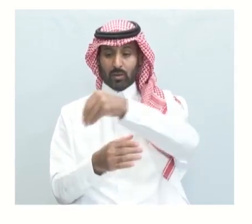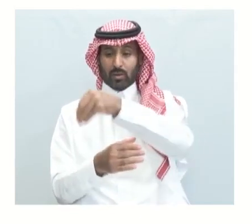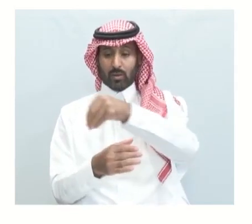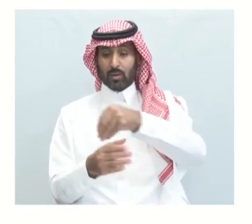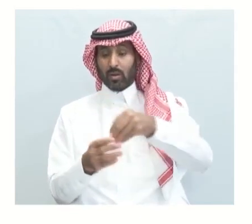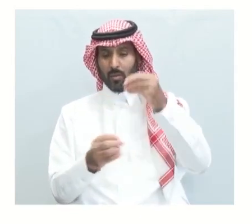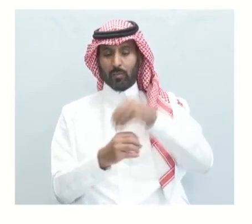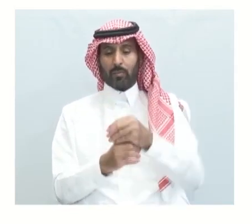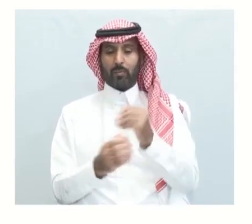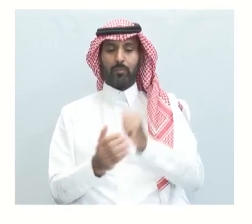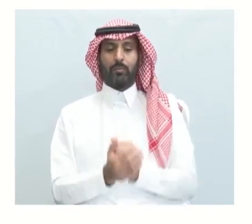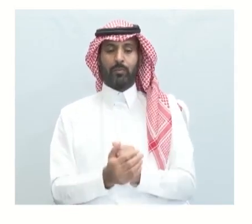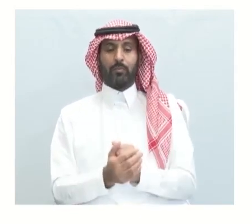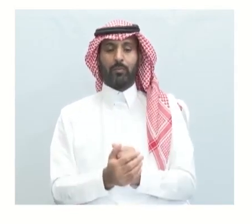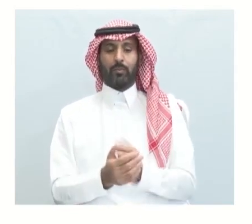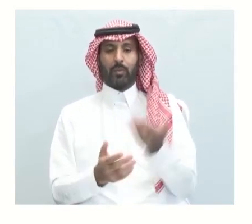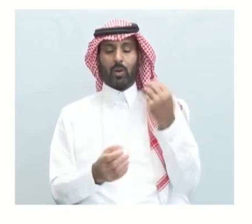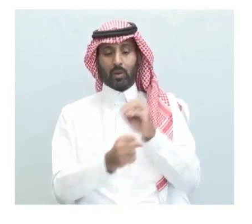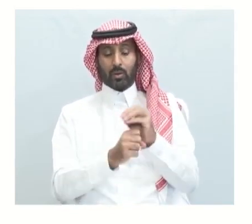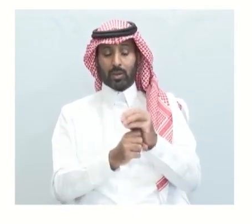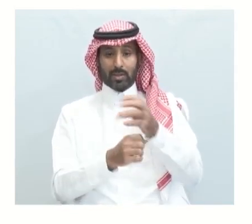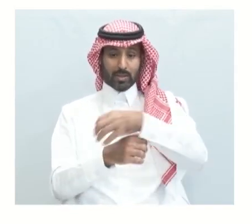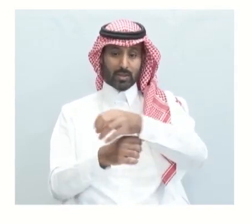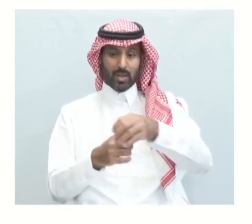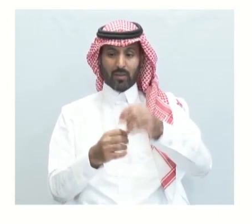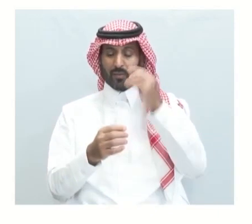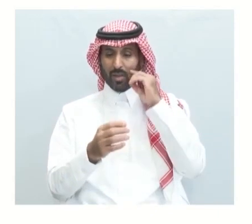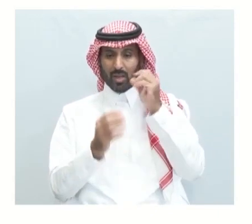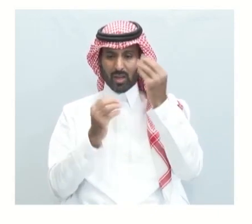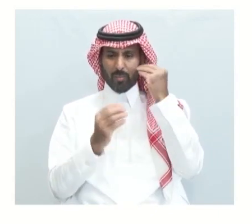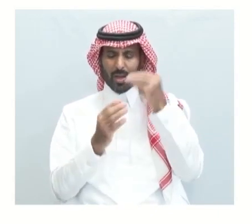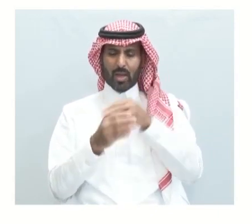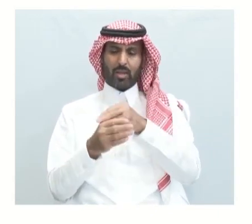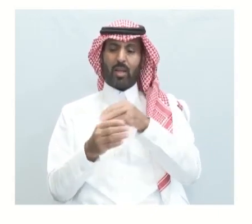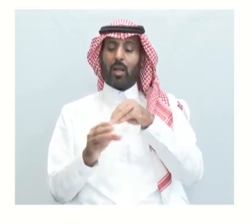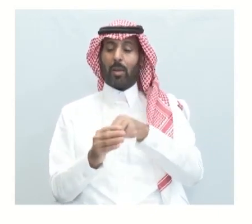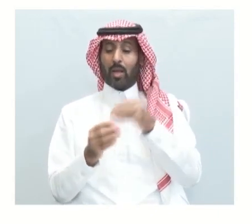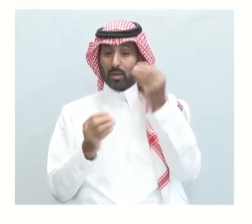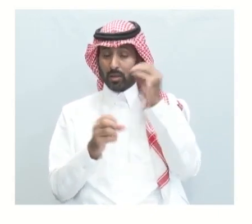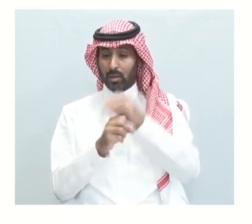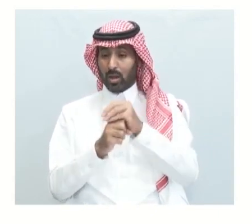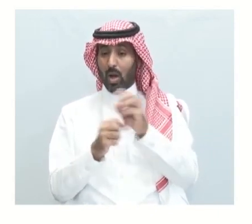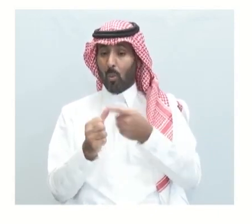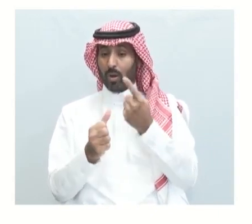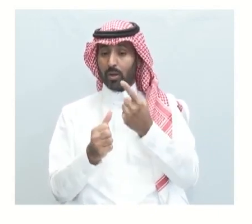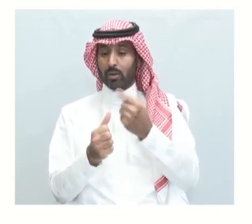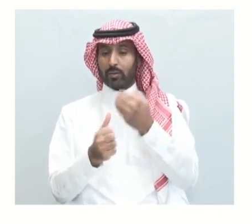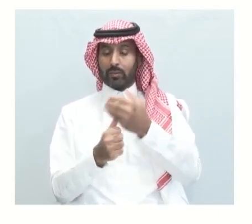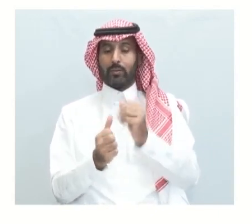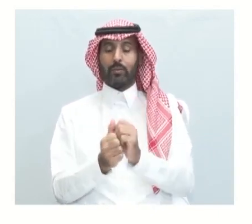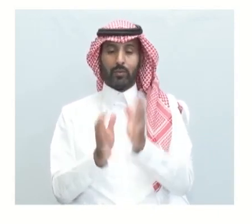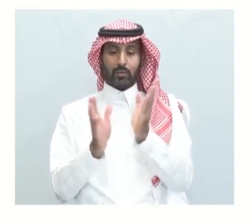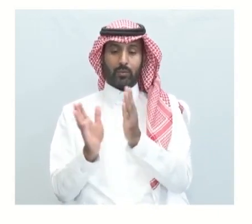وتنظيمها بالاضافه الى ما تعلمته حول تصنيف هياكل البيانات الى اوليه وغير اوليه فانه يمكن